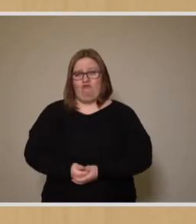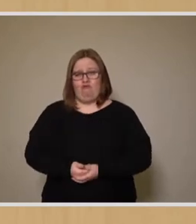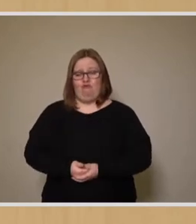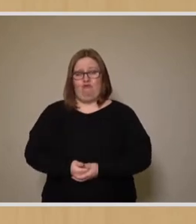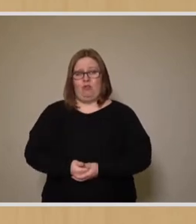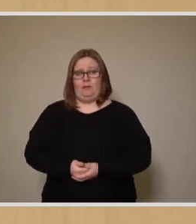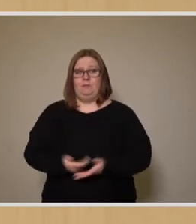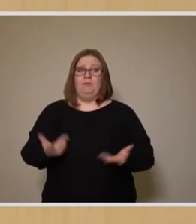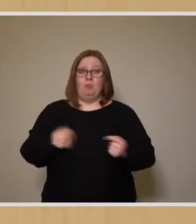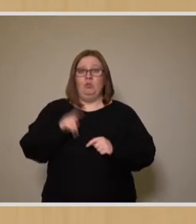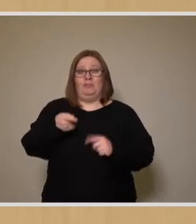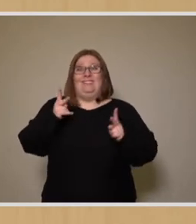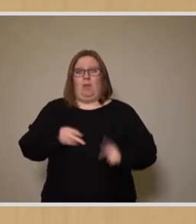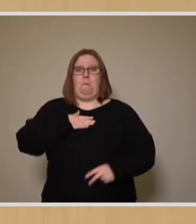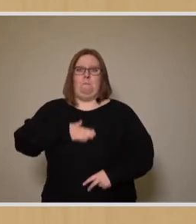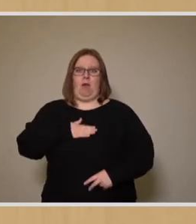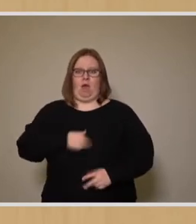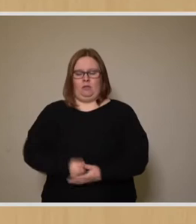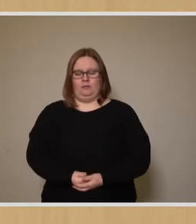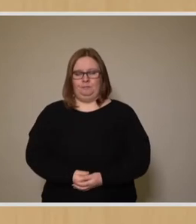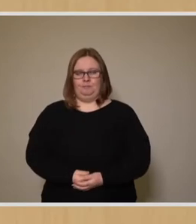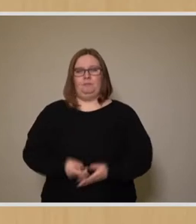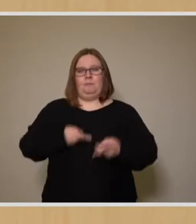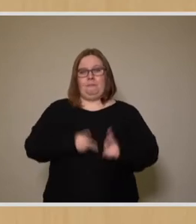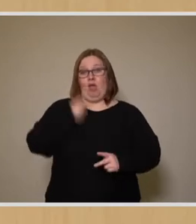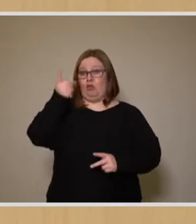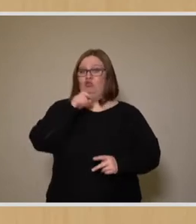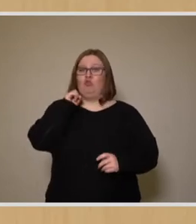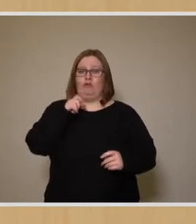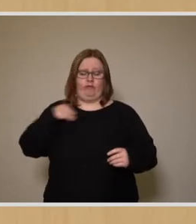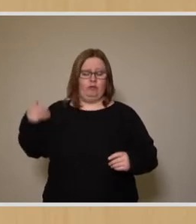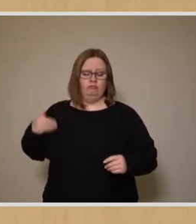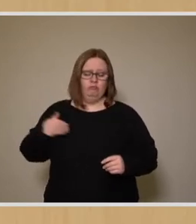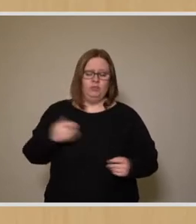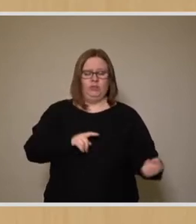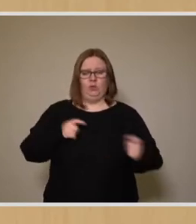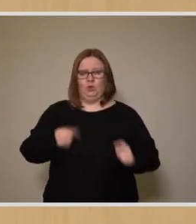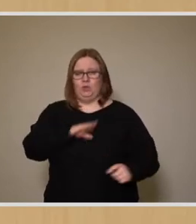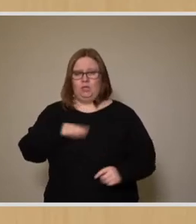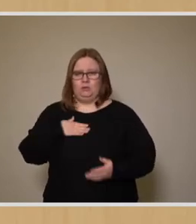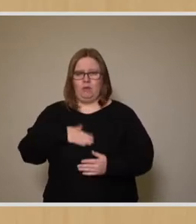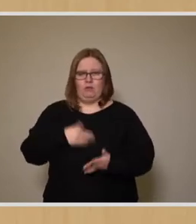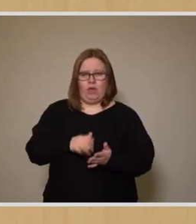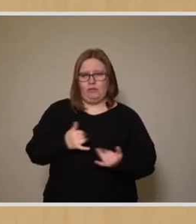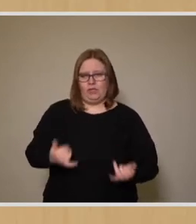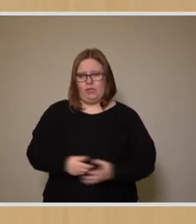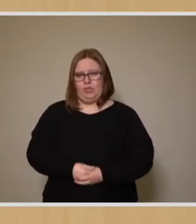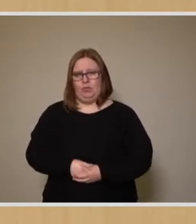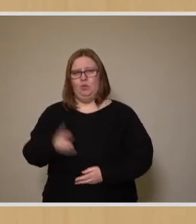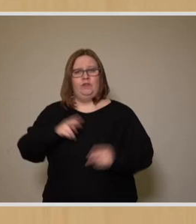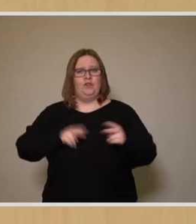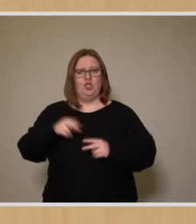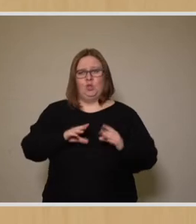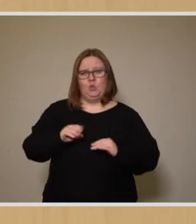Bades als Bad. Im Stadtrat haben wir auch schon etliche Male über die Zukunft des Sachsenbades gesprochen,